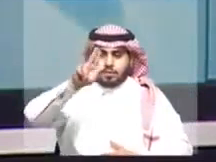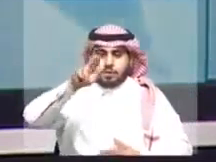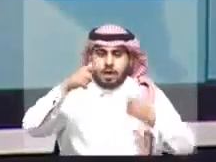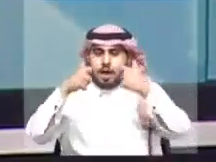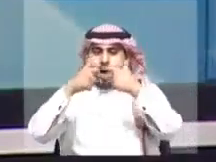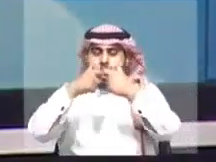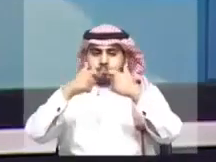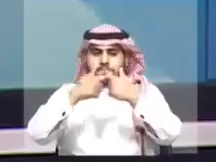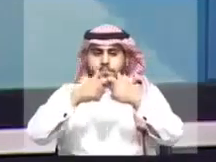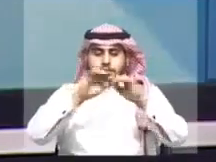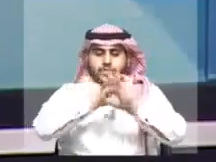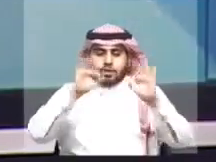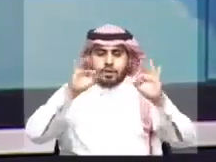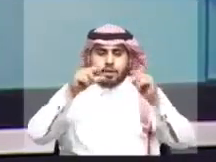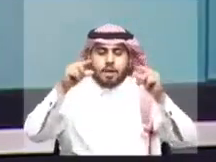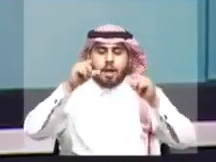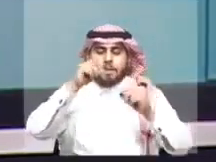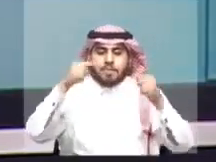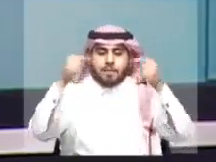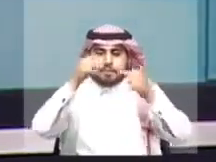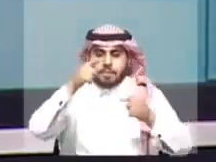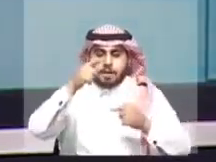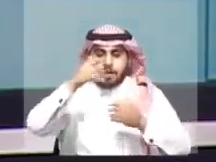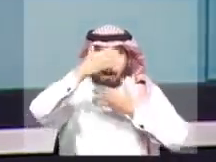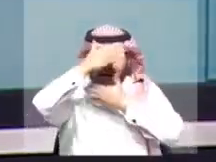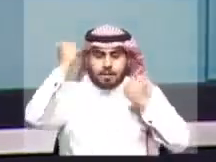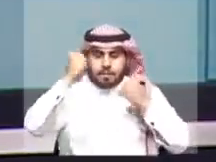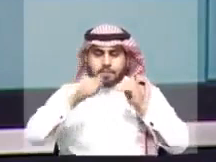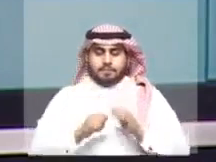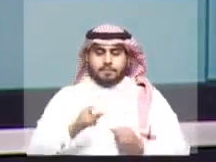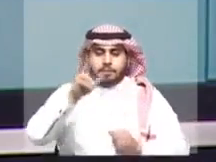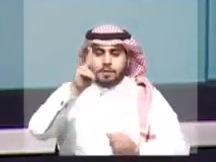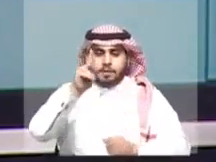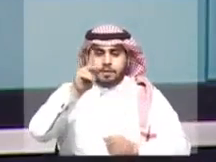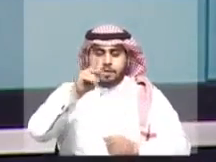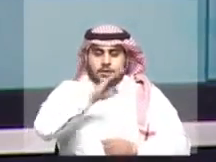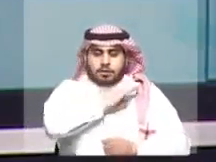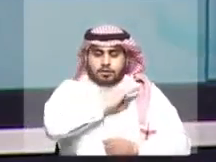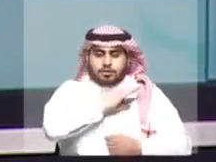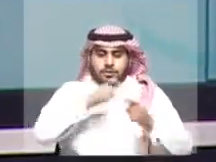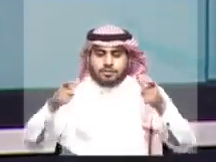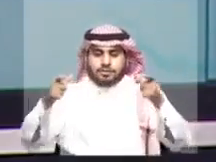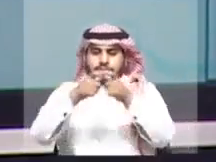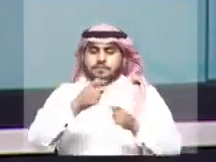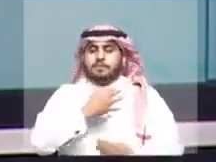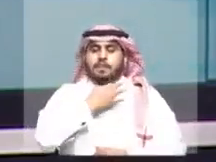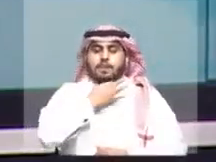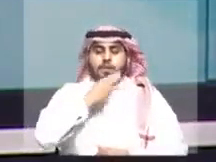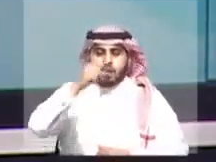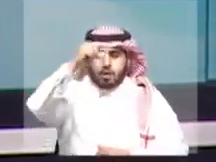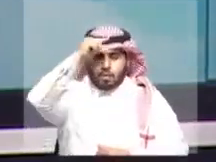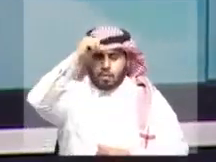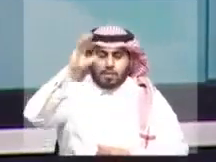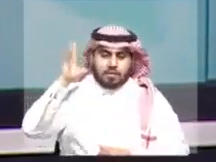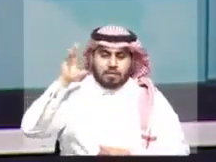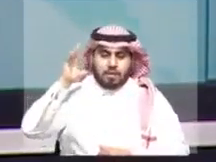عسكرية لمواجهة مسلحي تنظيم القاعدة. وعلى صعيد آخر، تمكن الجيش من فرض حصار خانق على ميليشيا